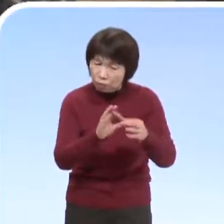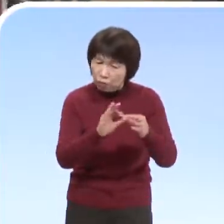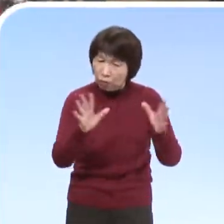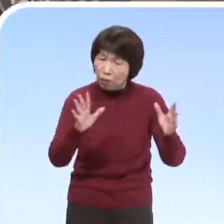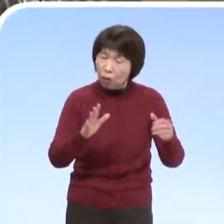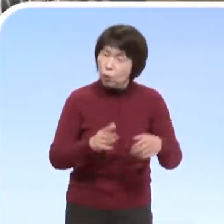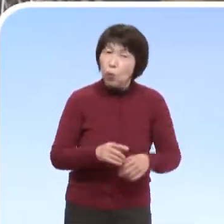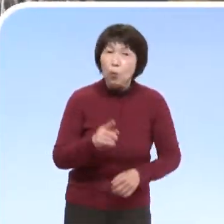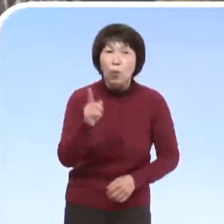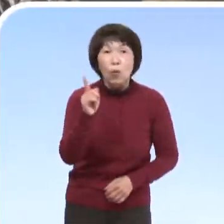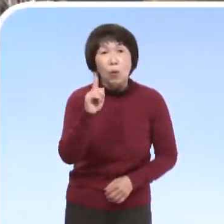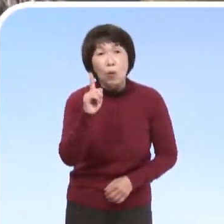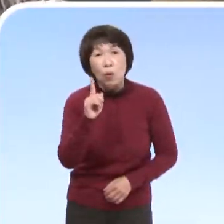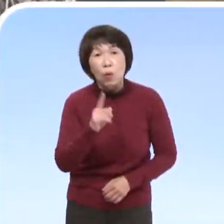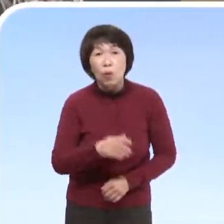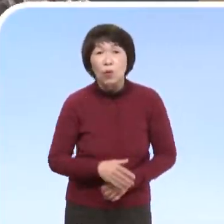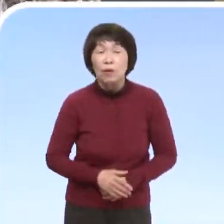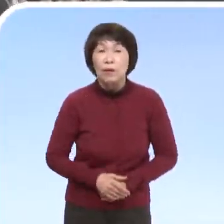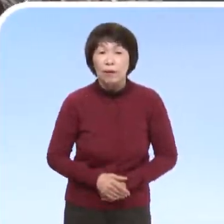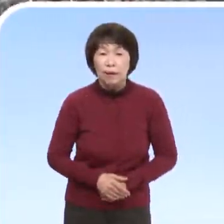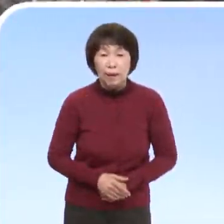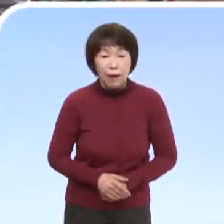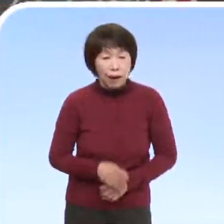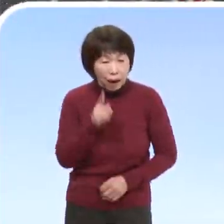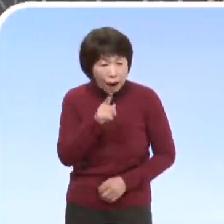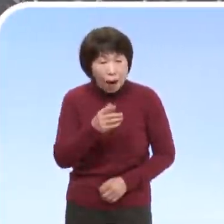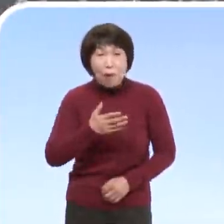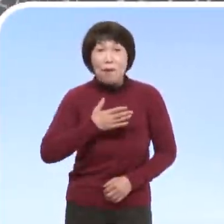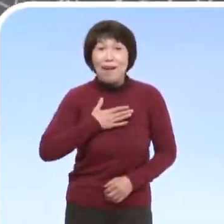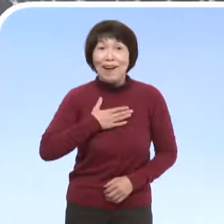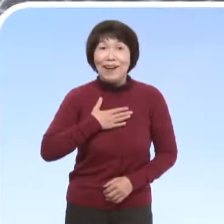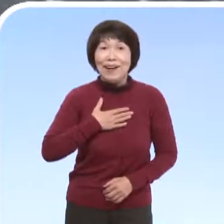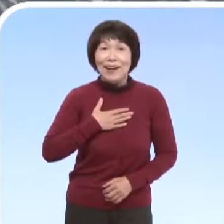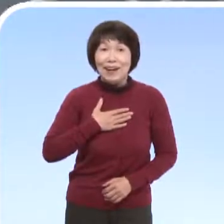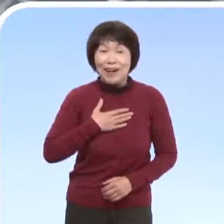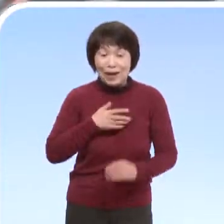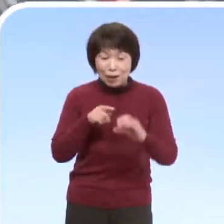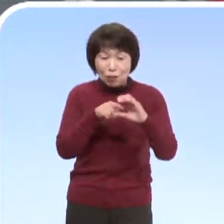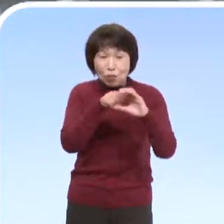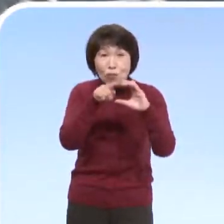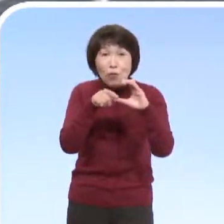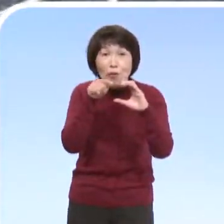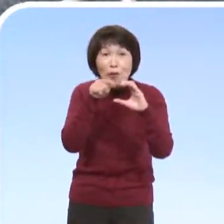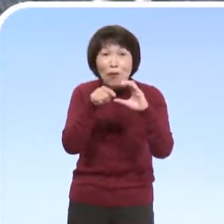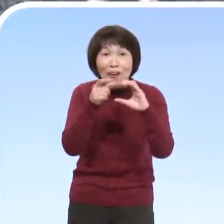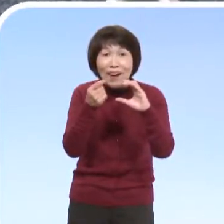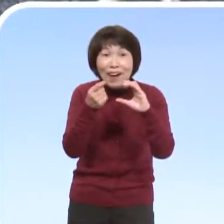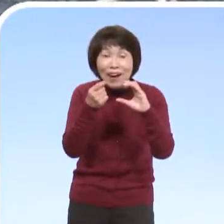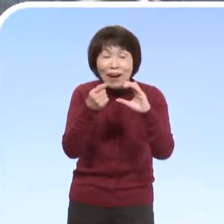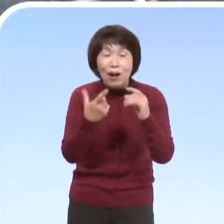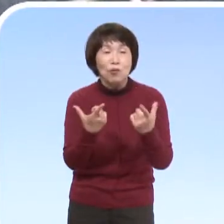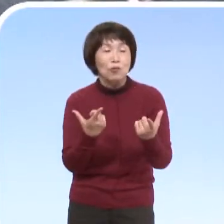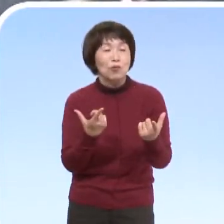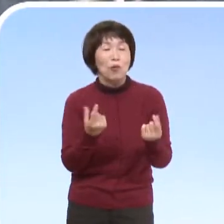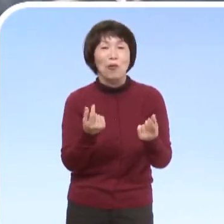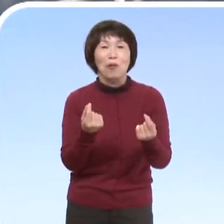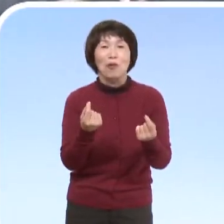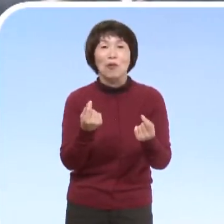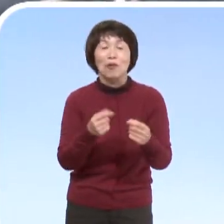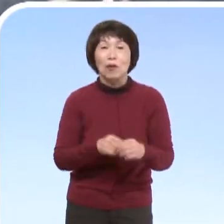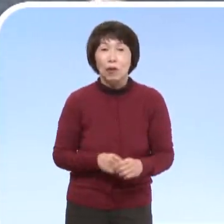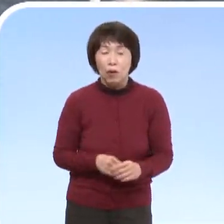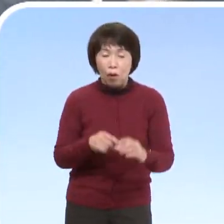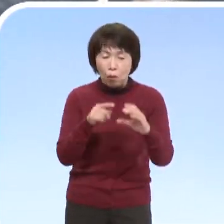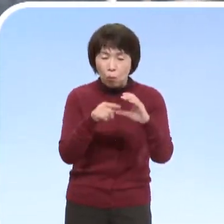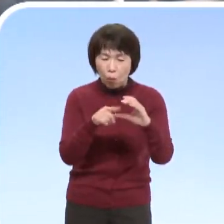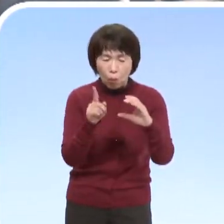係ないか。 そうですね、下は一緒ですね。 あ、これやこれこれこれこれ、 そうです、正解です。 あら、 ここ